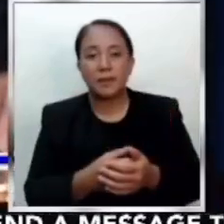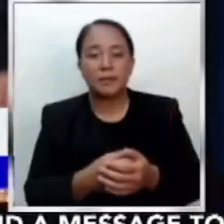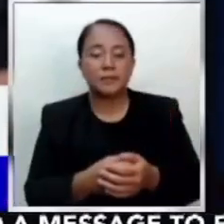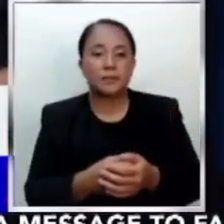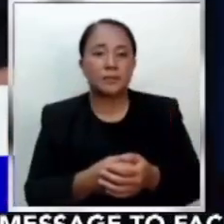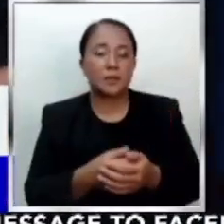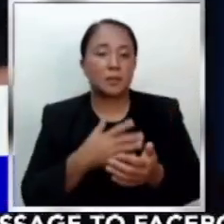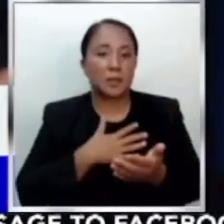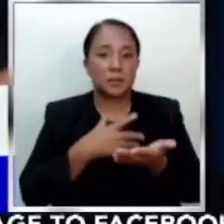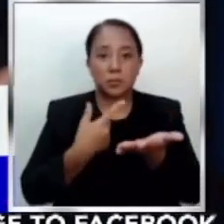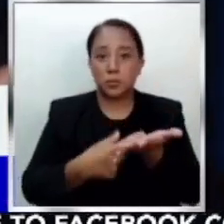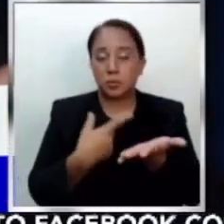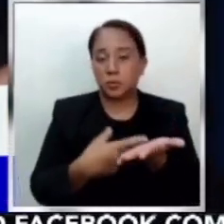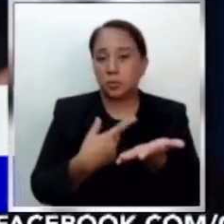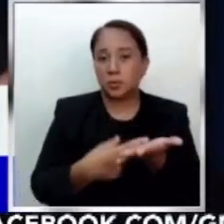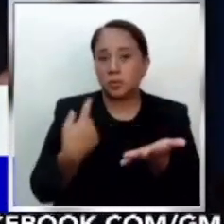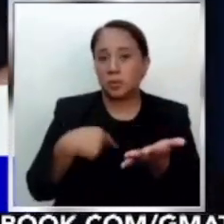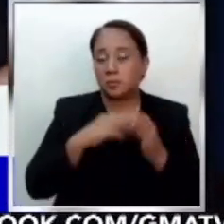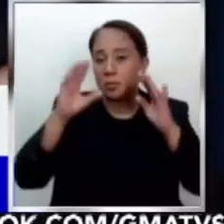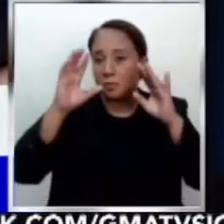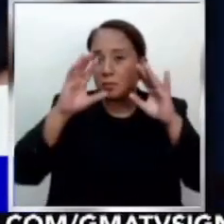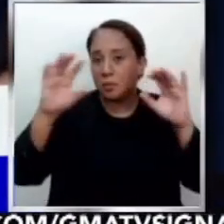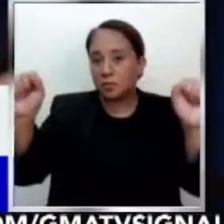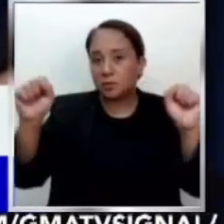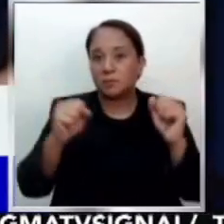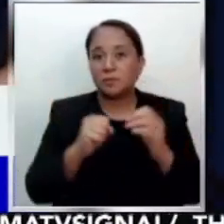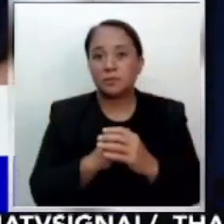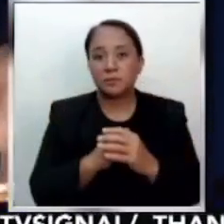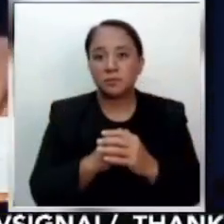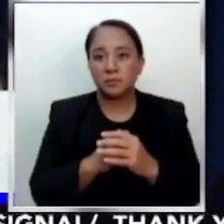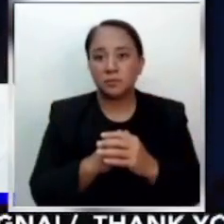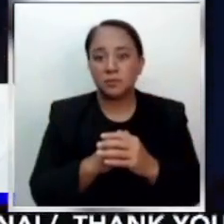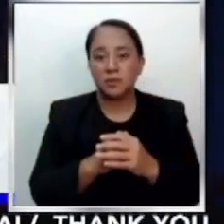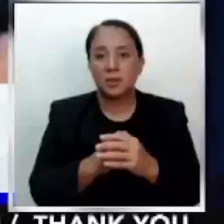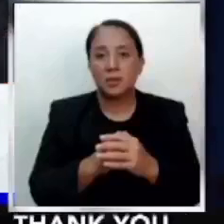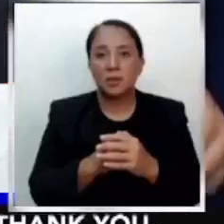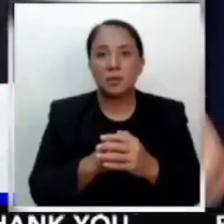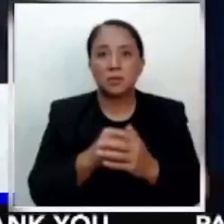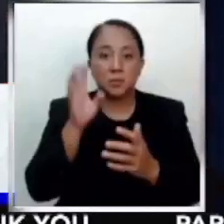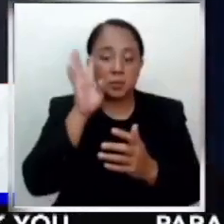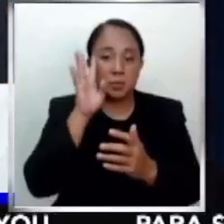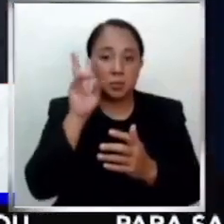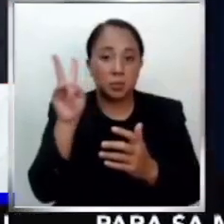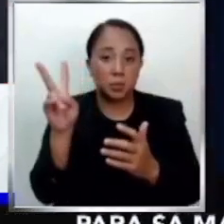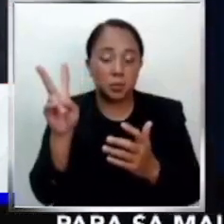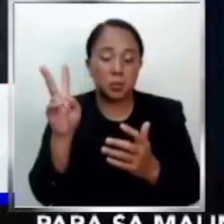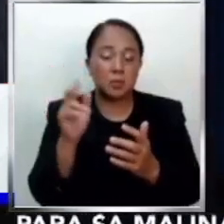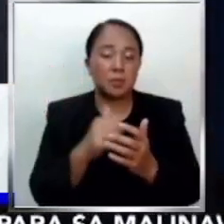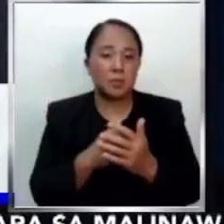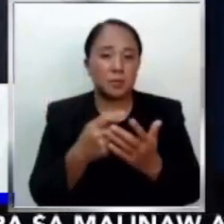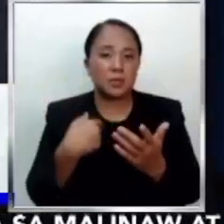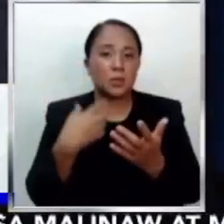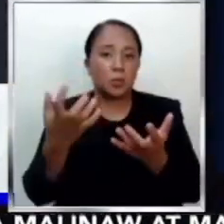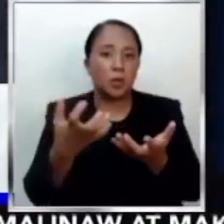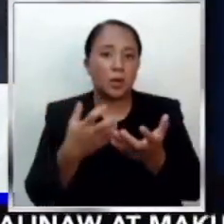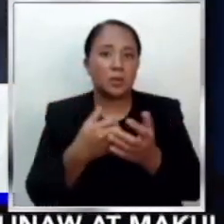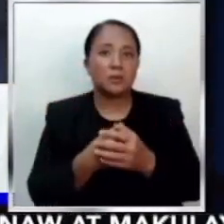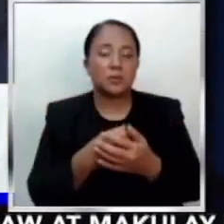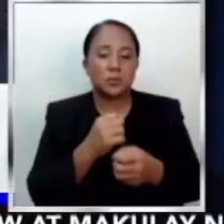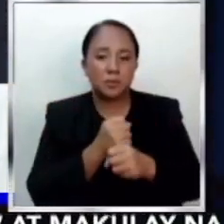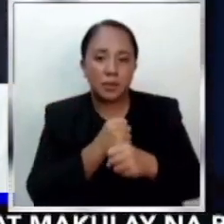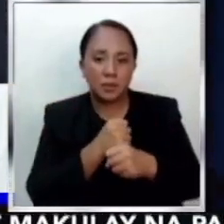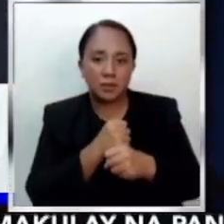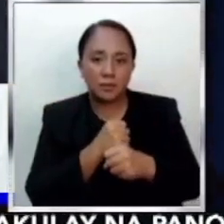with our President, incoming President, President-elect Bongbong Marcos, he wants to shape up